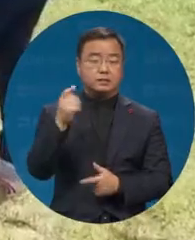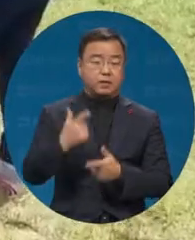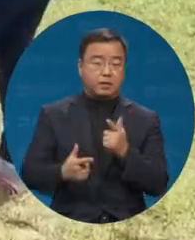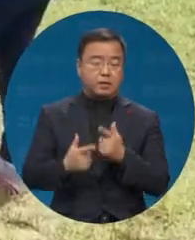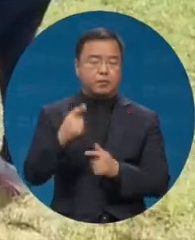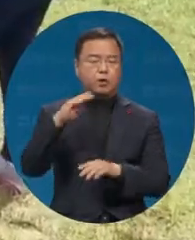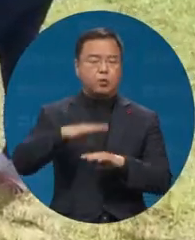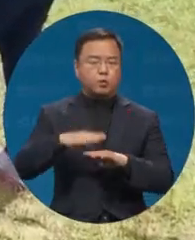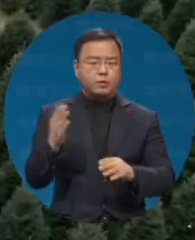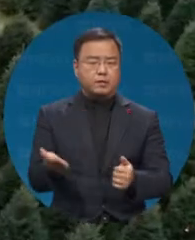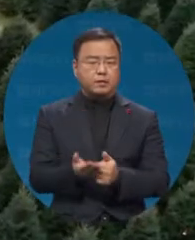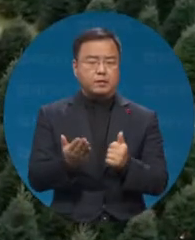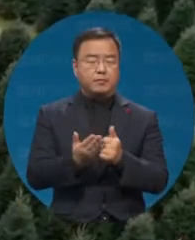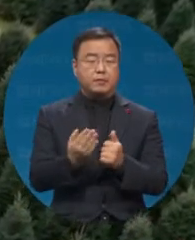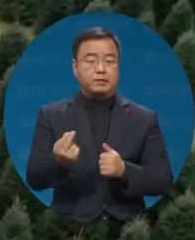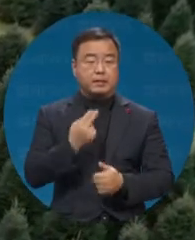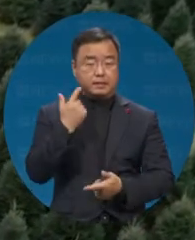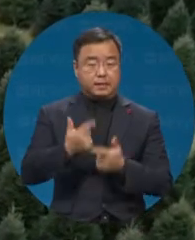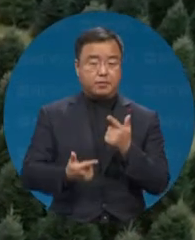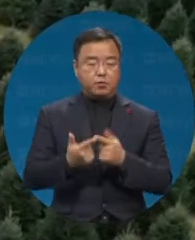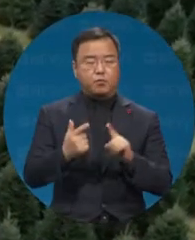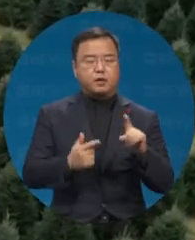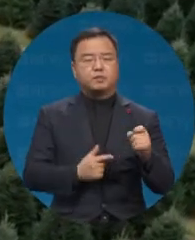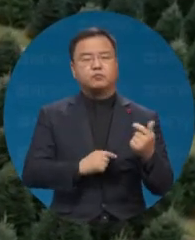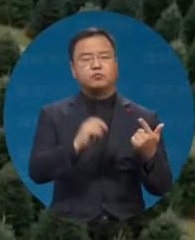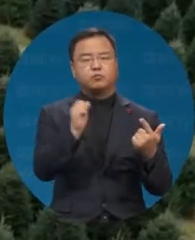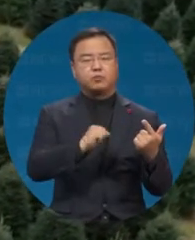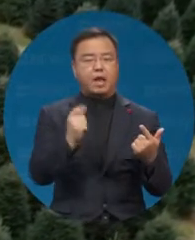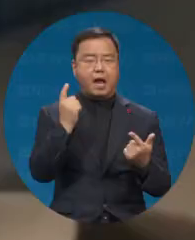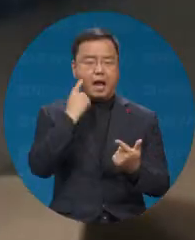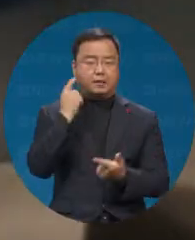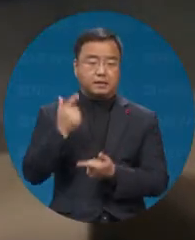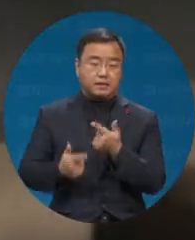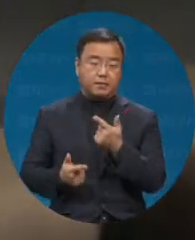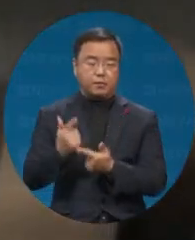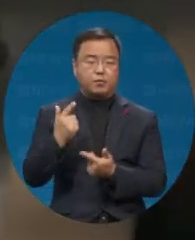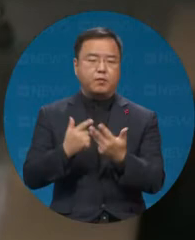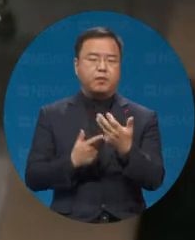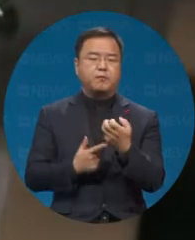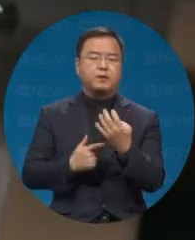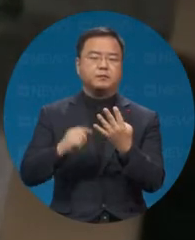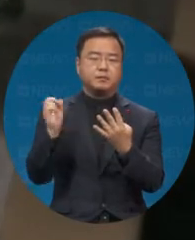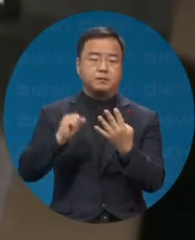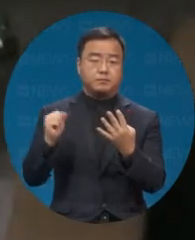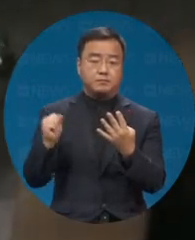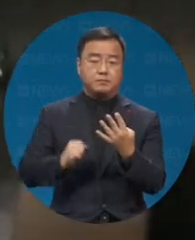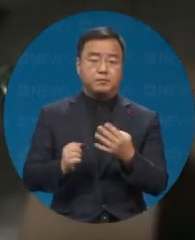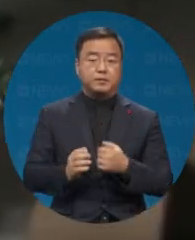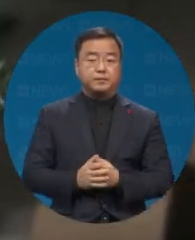농장에서 재배한 생목 트리가 16%, 인조 트리가 84%를 차지합니다.